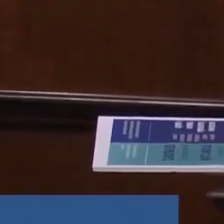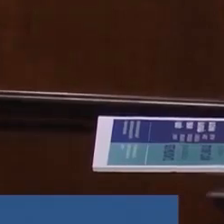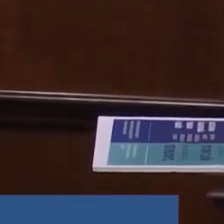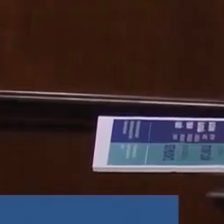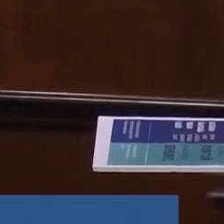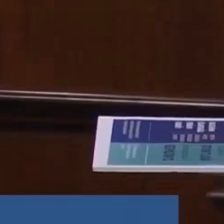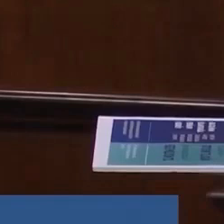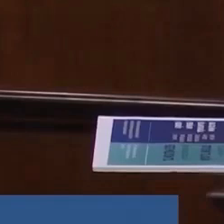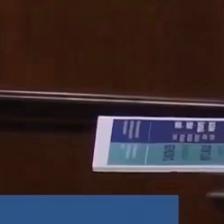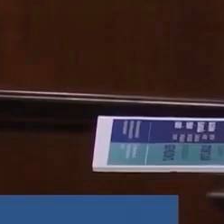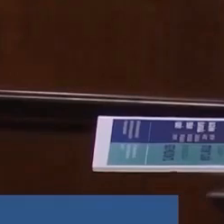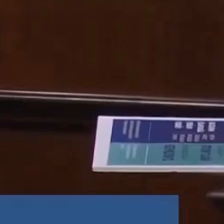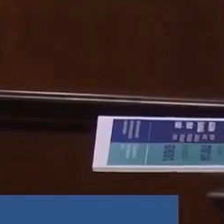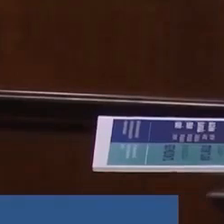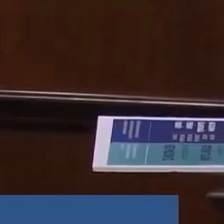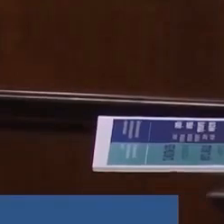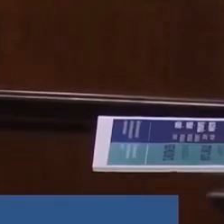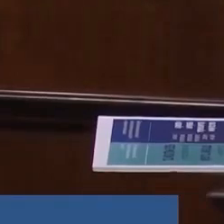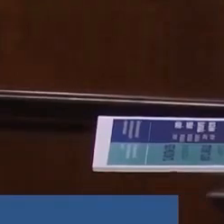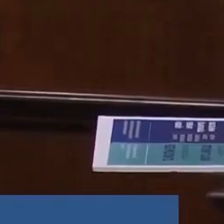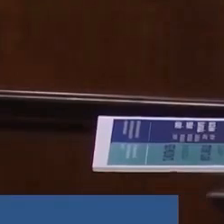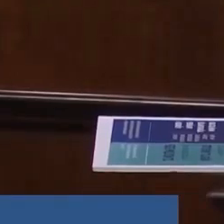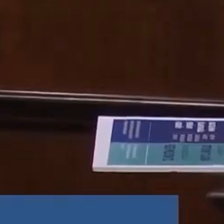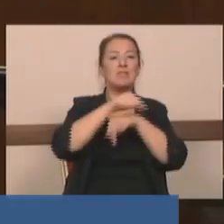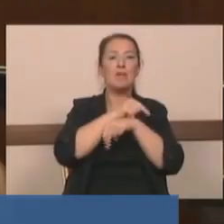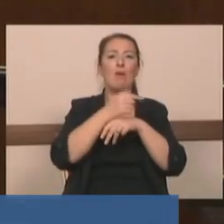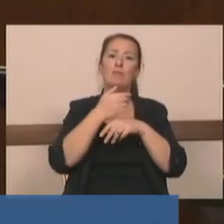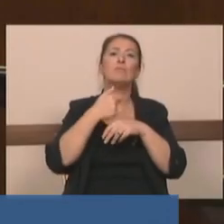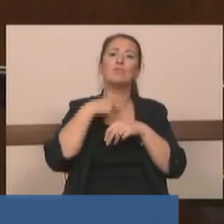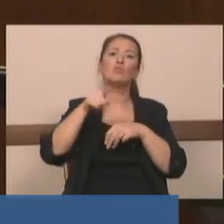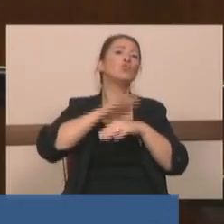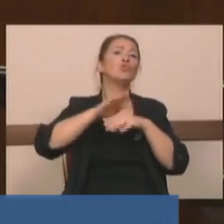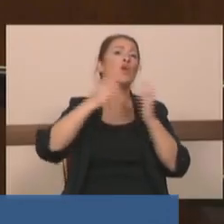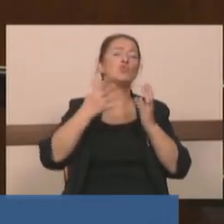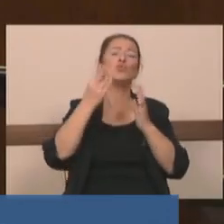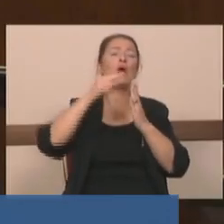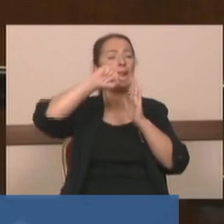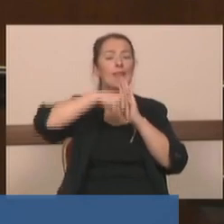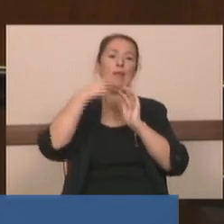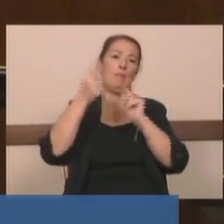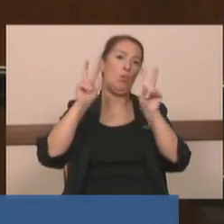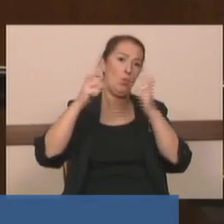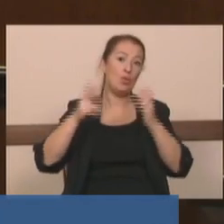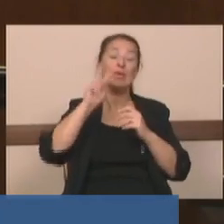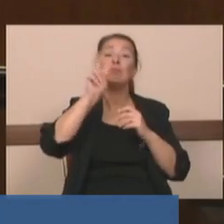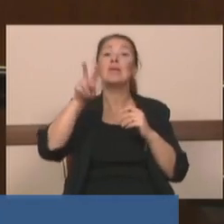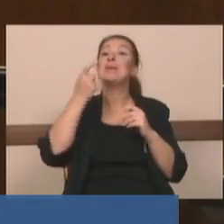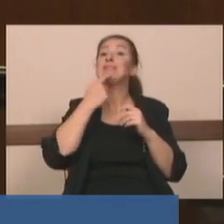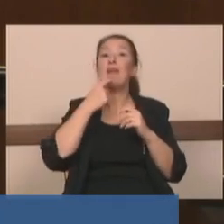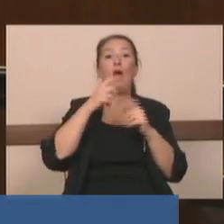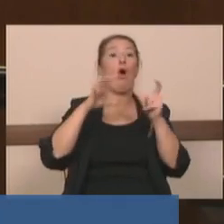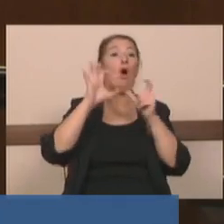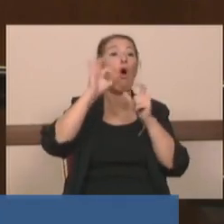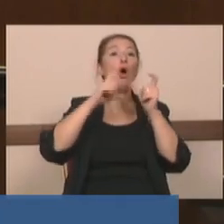diyorsanız İstanbul halkı buna bir gün mutlaka cevabını verecekti. Yirmi iki yıl bakın Osman Gazi köprüsü yirmi iki yıl